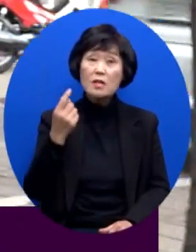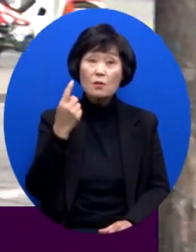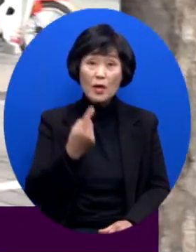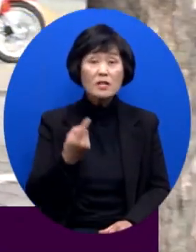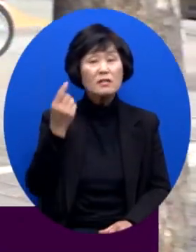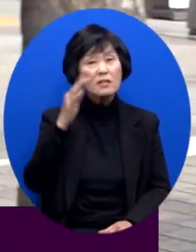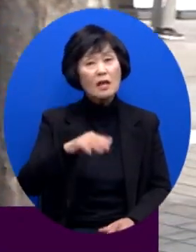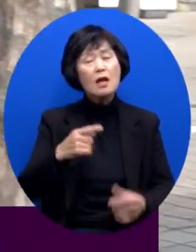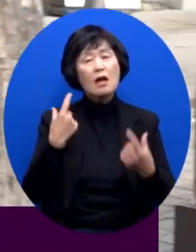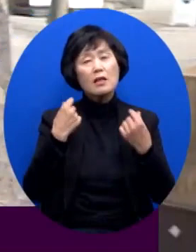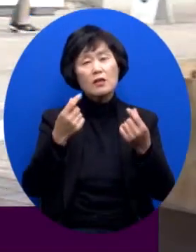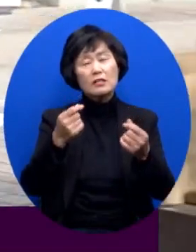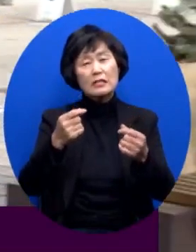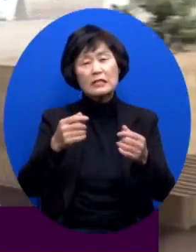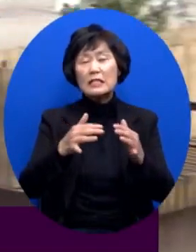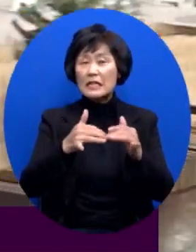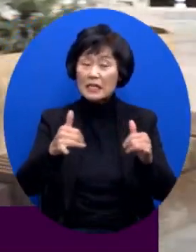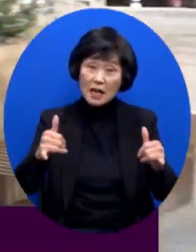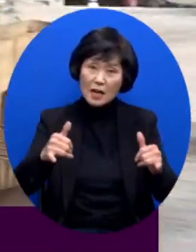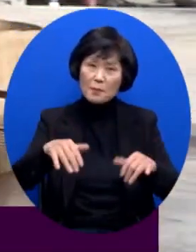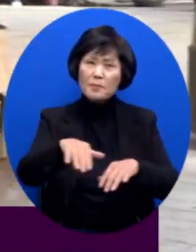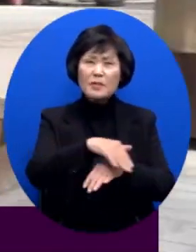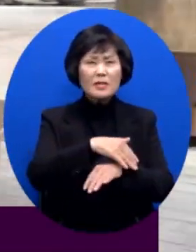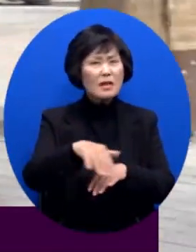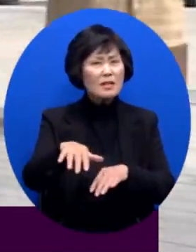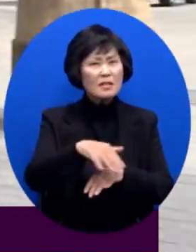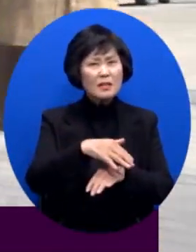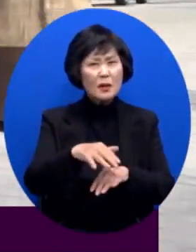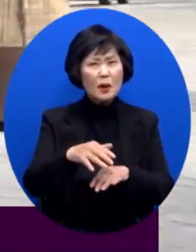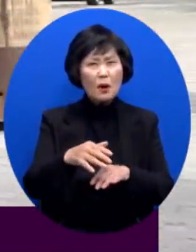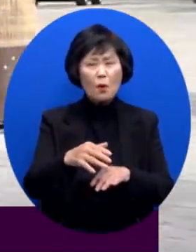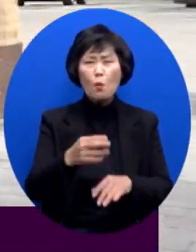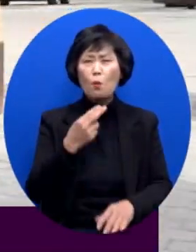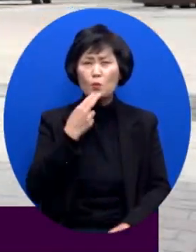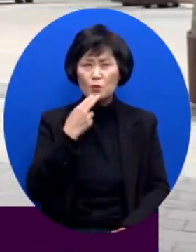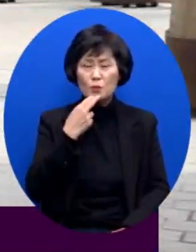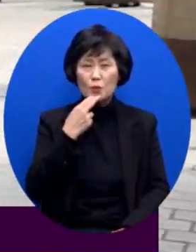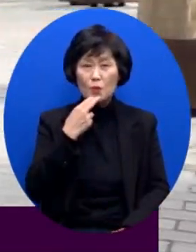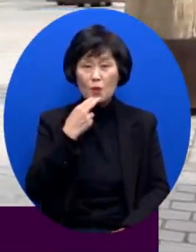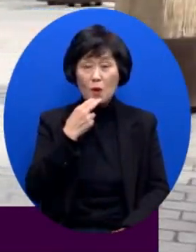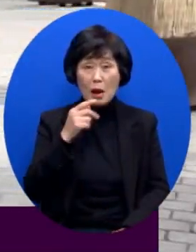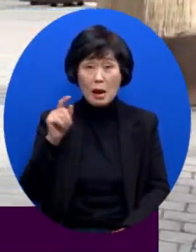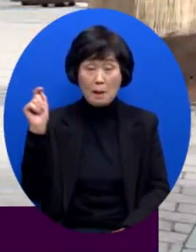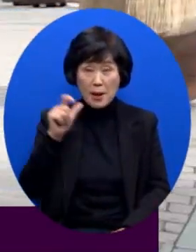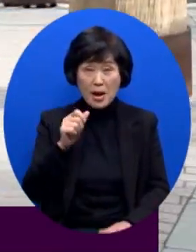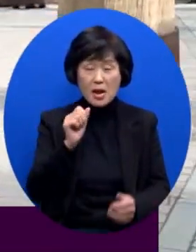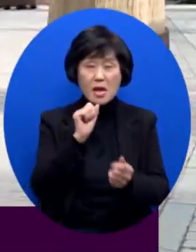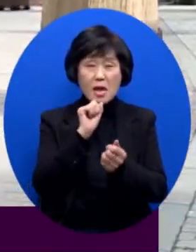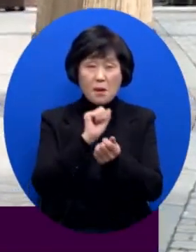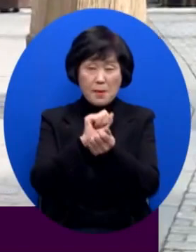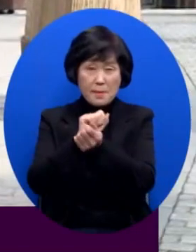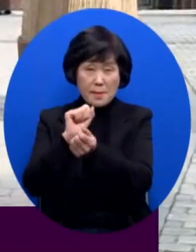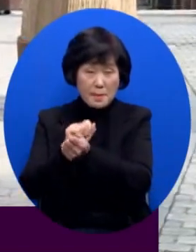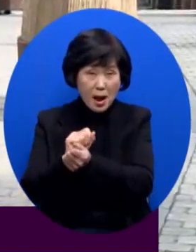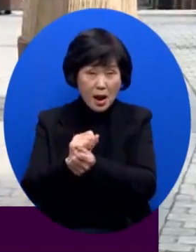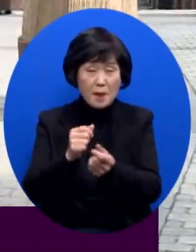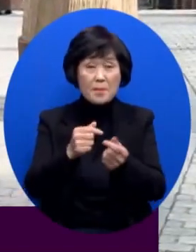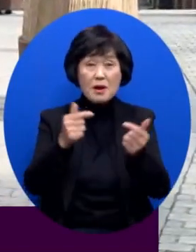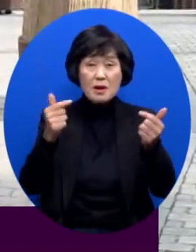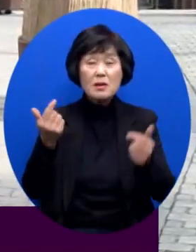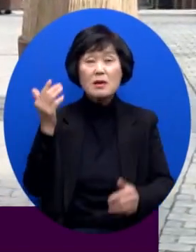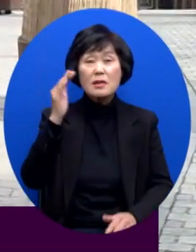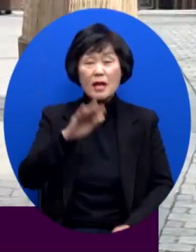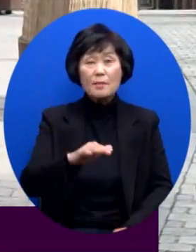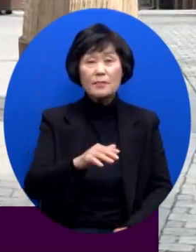여전히 인파가 한적한 모습을 확인할 수가 있습니다. 급속하게 코로나가 확산되면서 서울의 대표적인